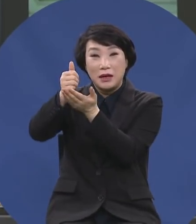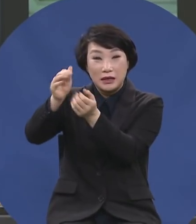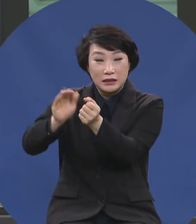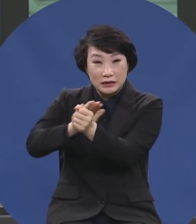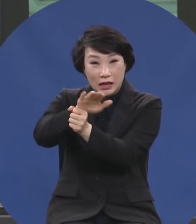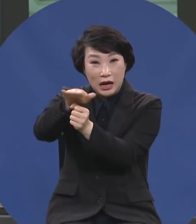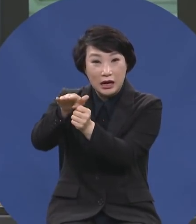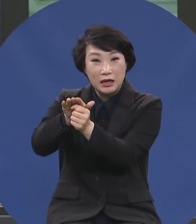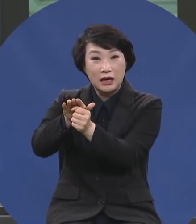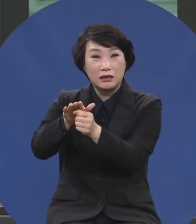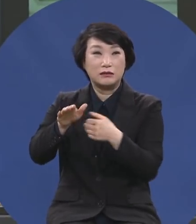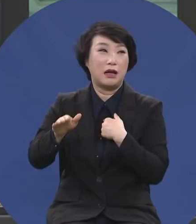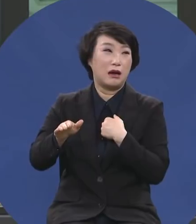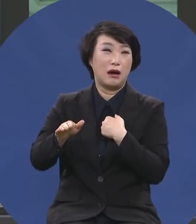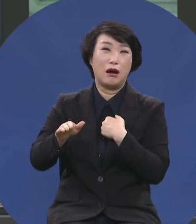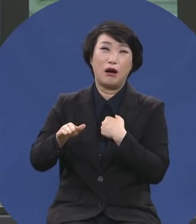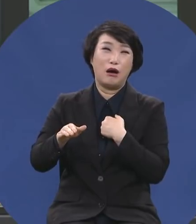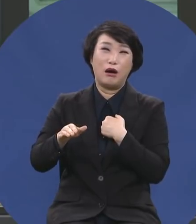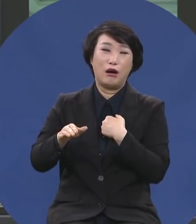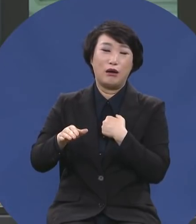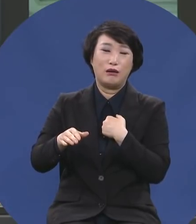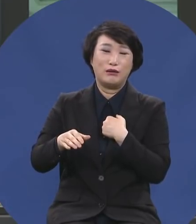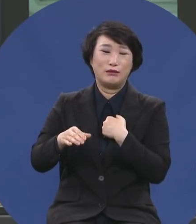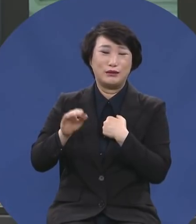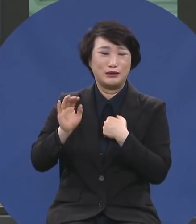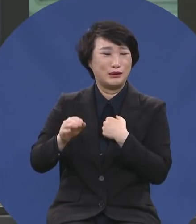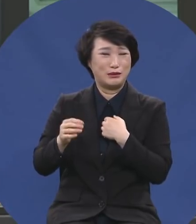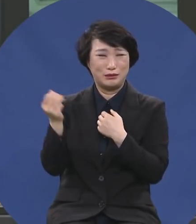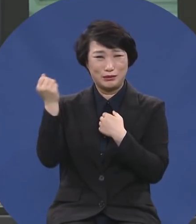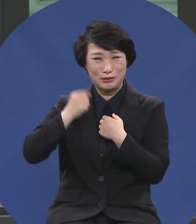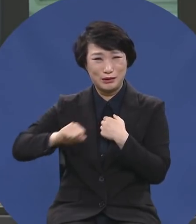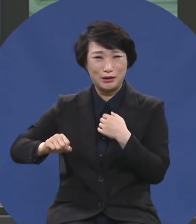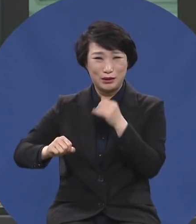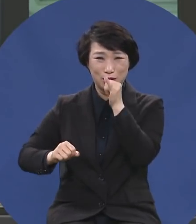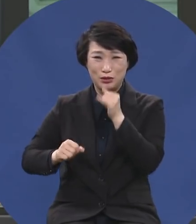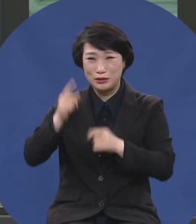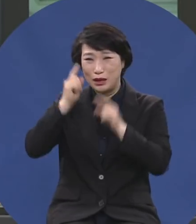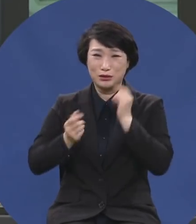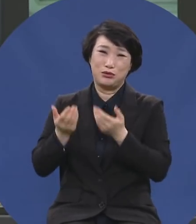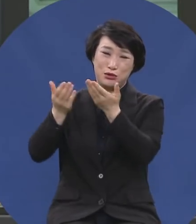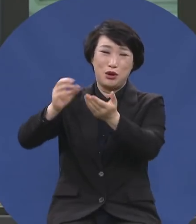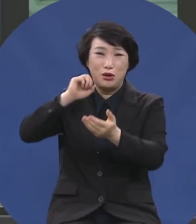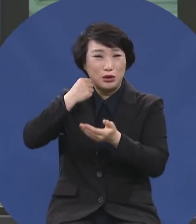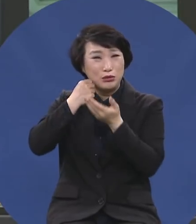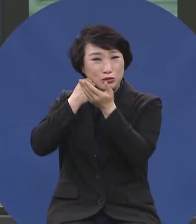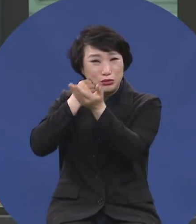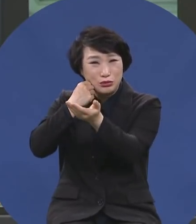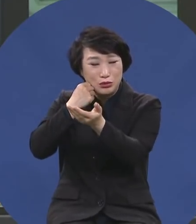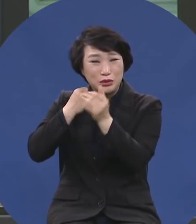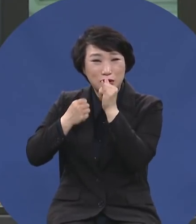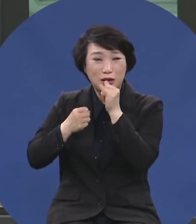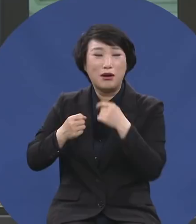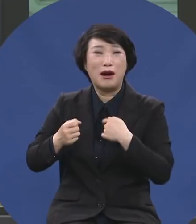사랑을 모지도록 상처 주고 힘들게 하는가를 잘 생각해야